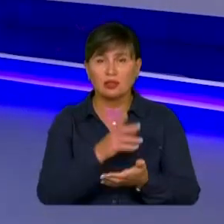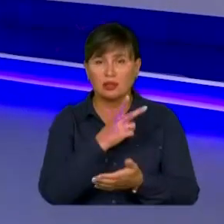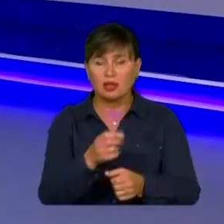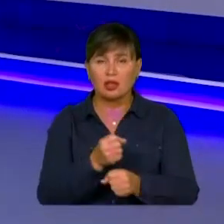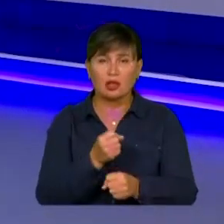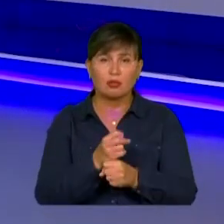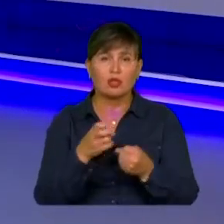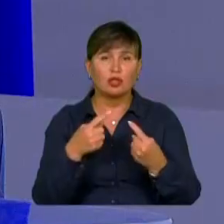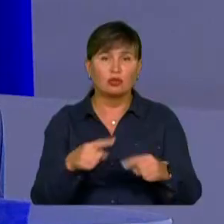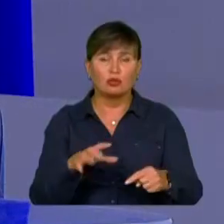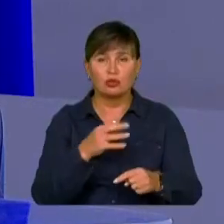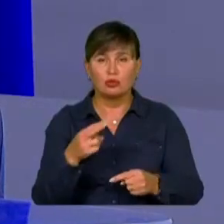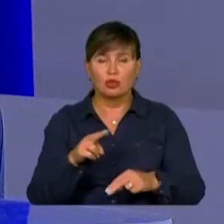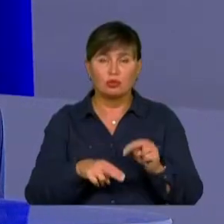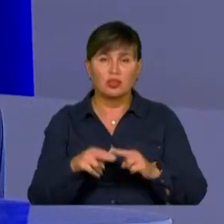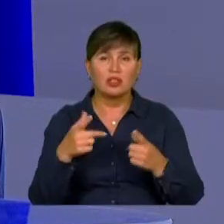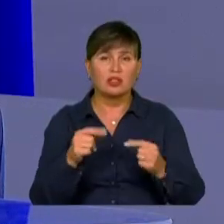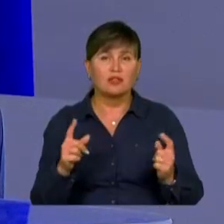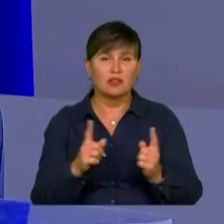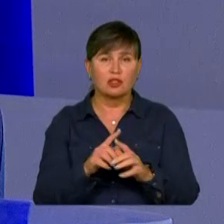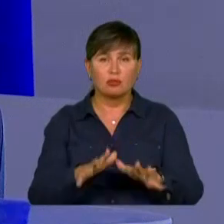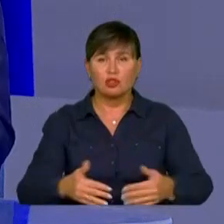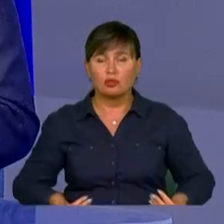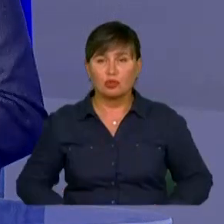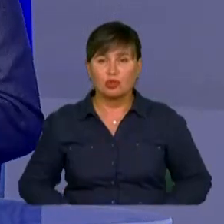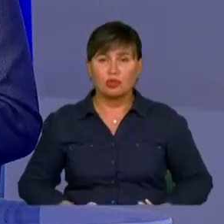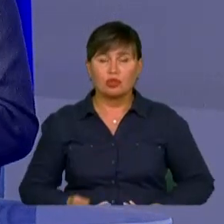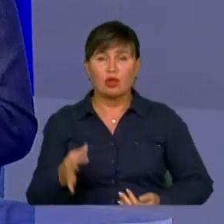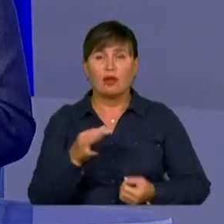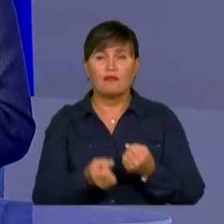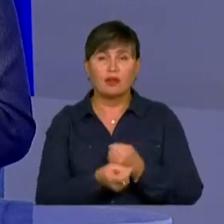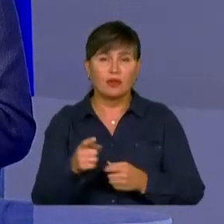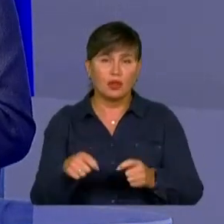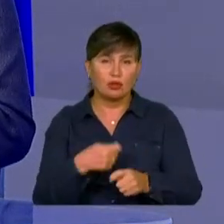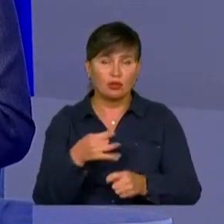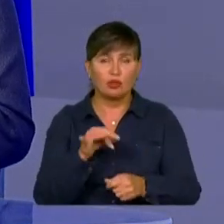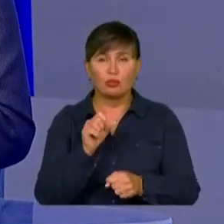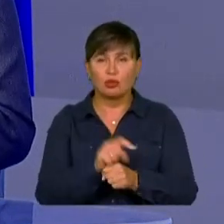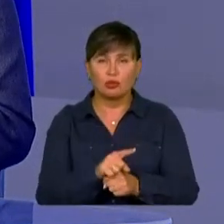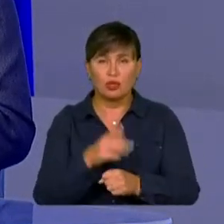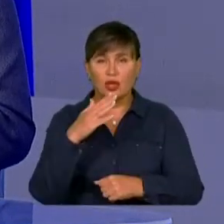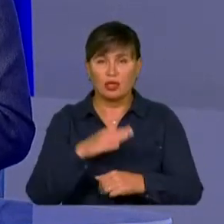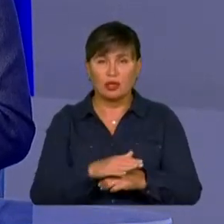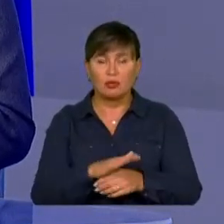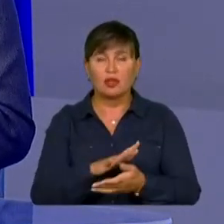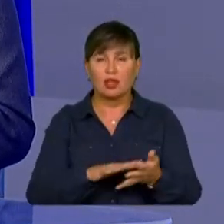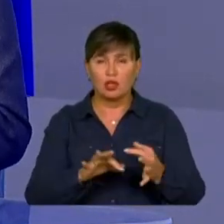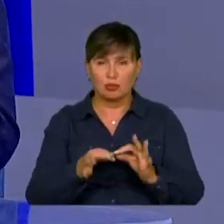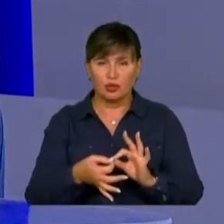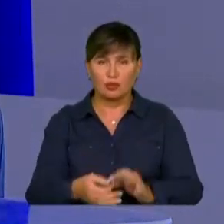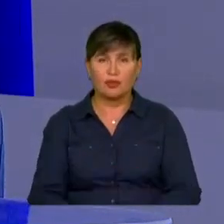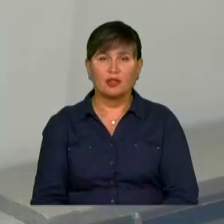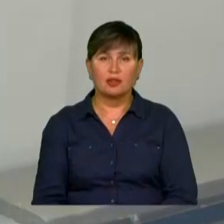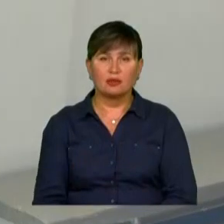работ на других соцобъектах, где встретился с местными жителями. О выявленных нарушениях и поручениях акима материал Адели Бжаркеновой.